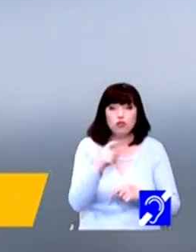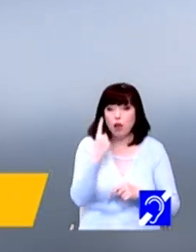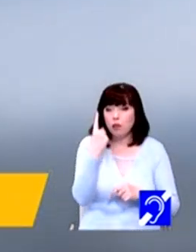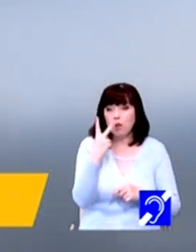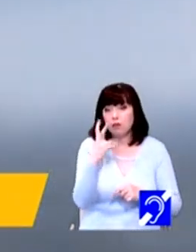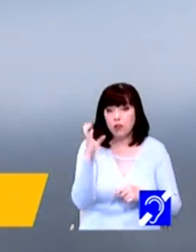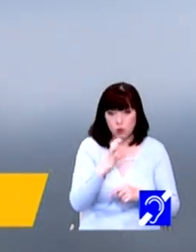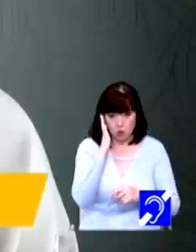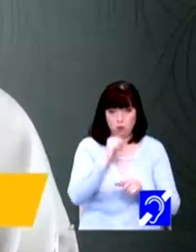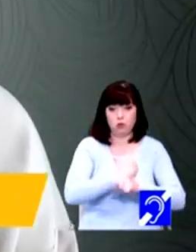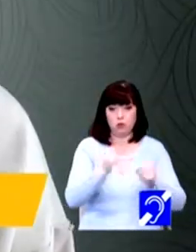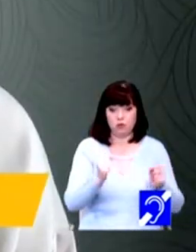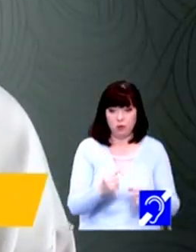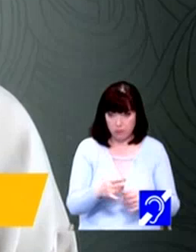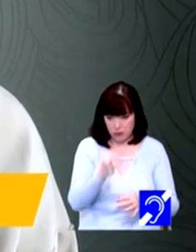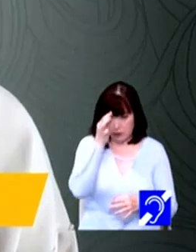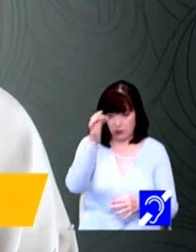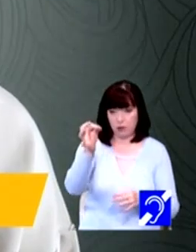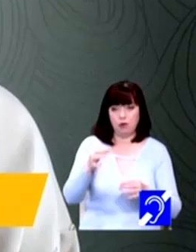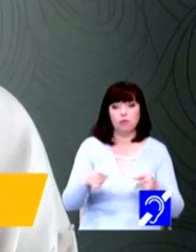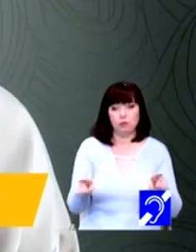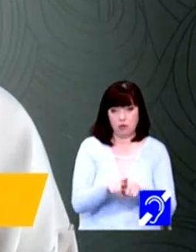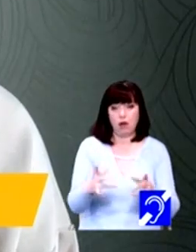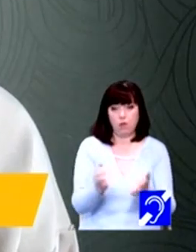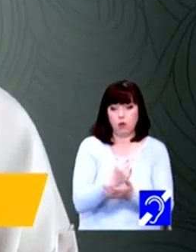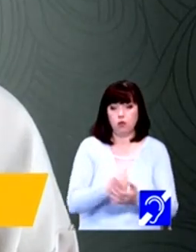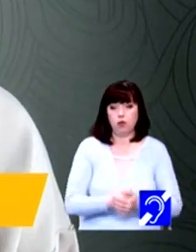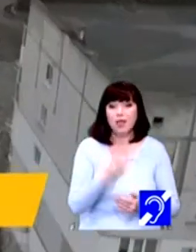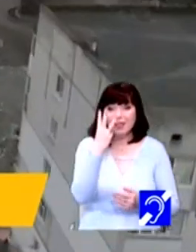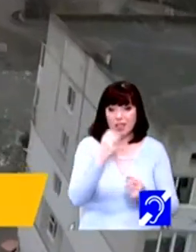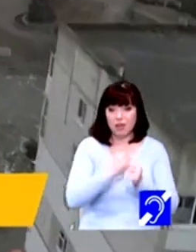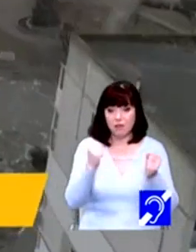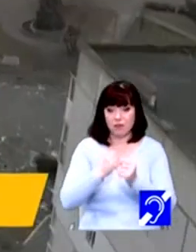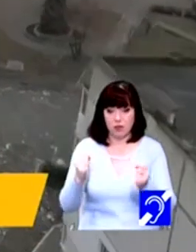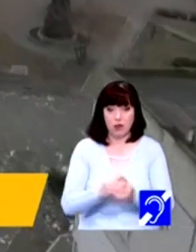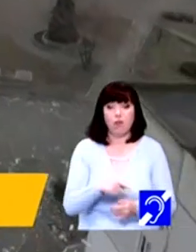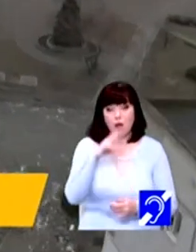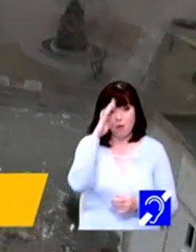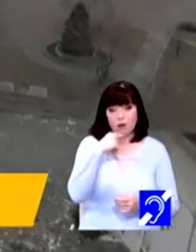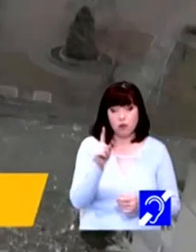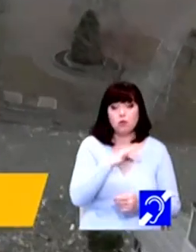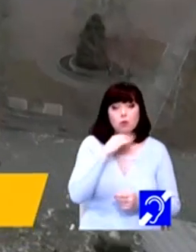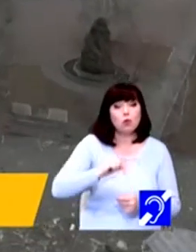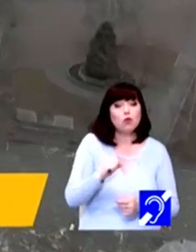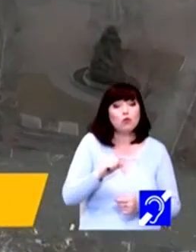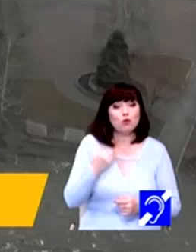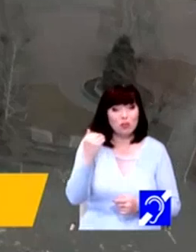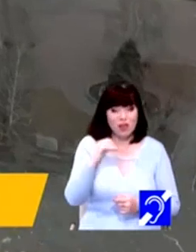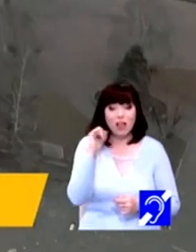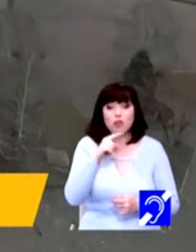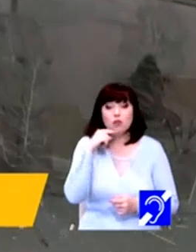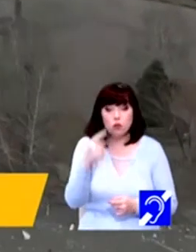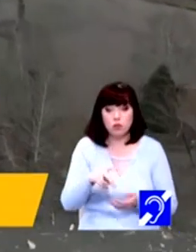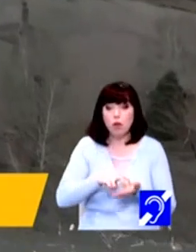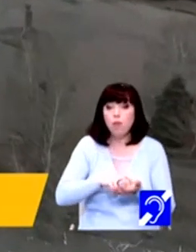Киеве где-то взрыв. Так и сложилось 3 взрыва. Pavel spune că mulți prieteni de-ai lui din Rusia